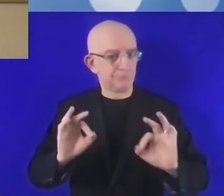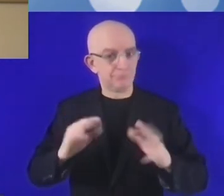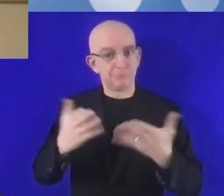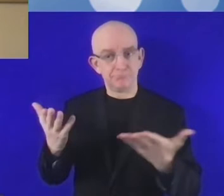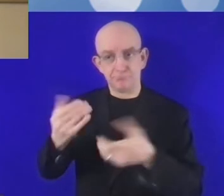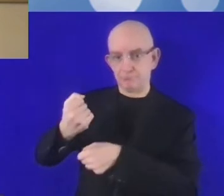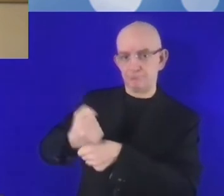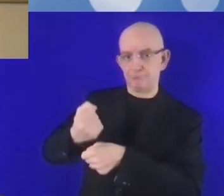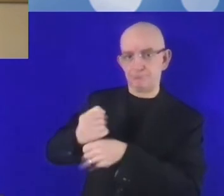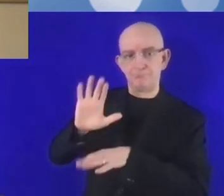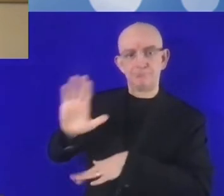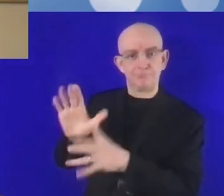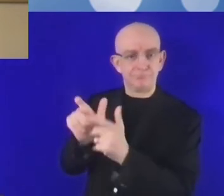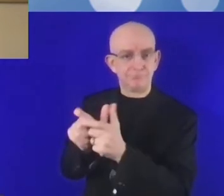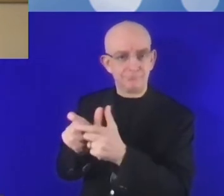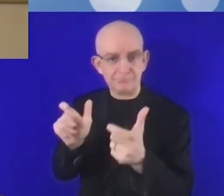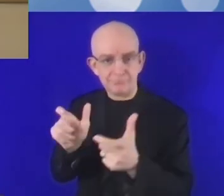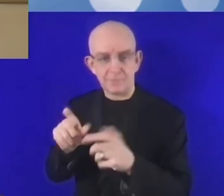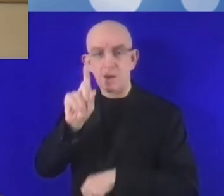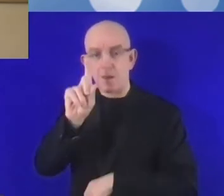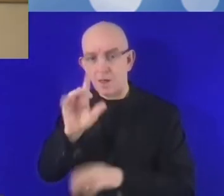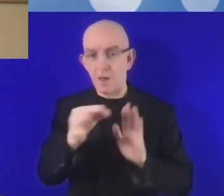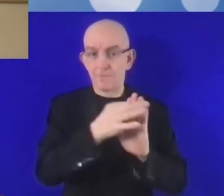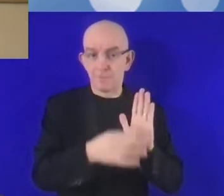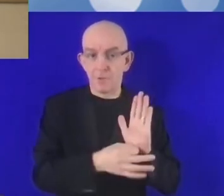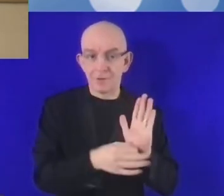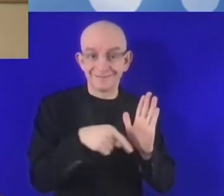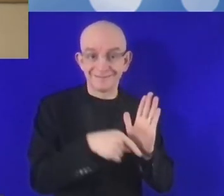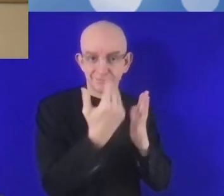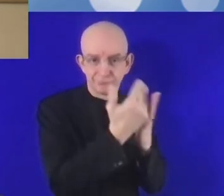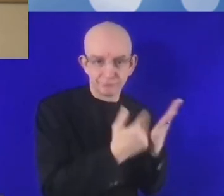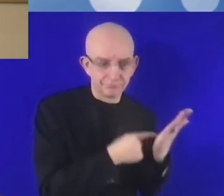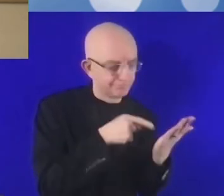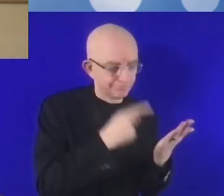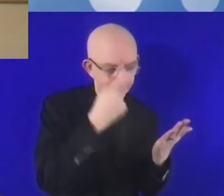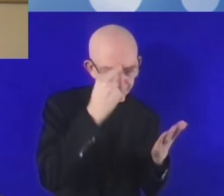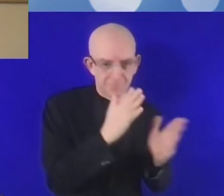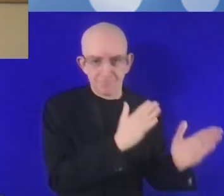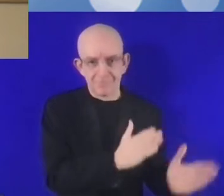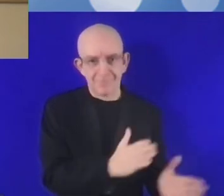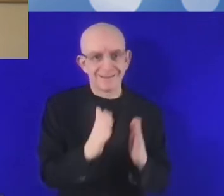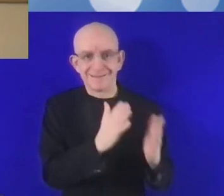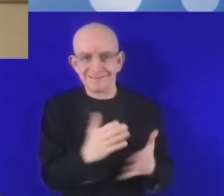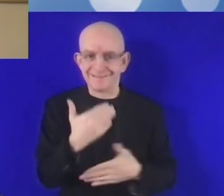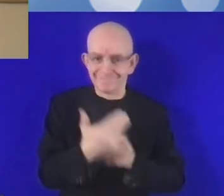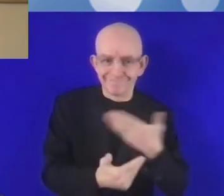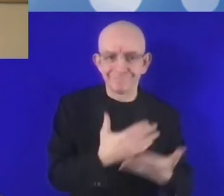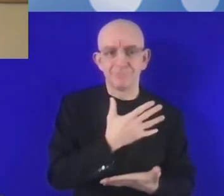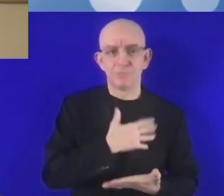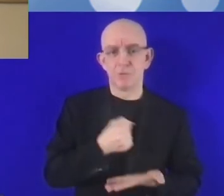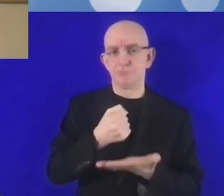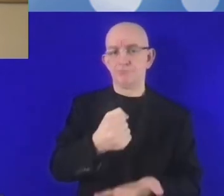que l'accès à Internet devrait être traité comme un droit fondamental.